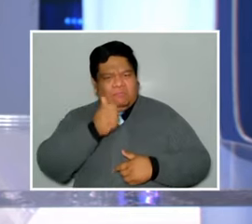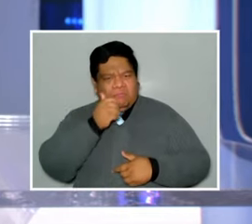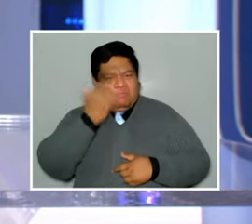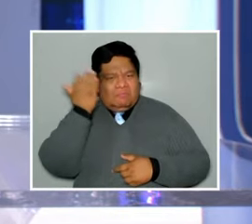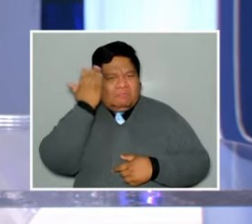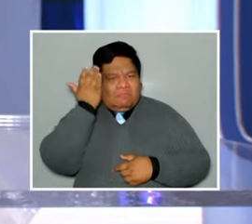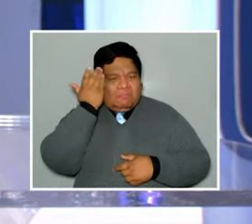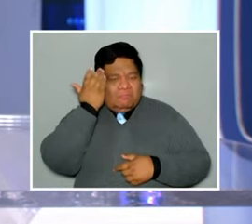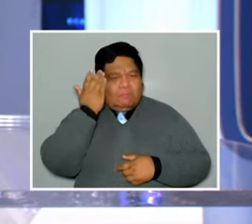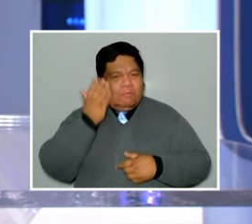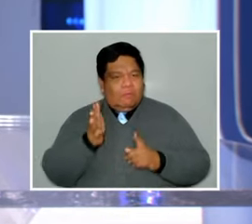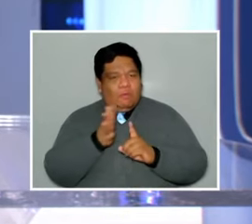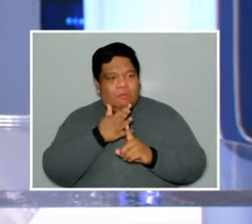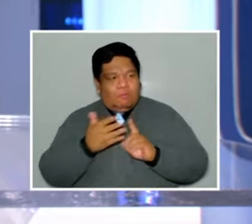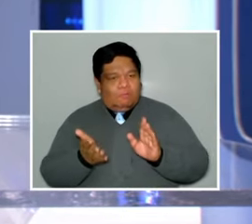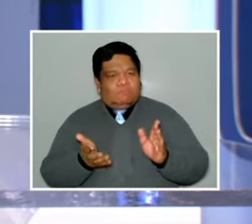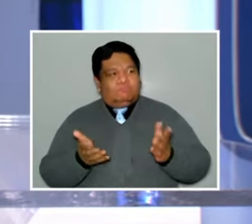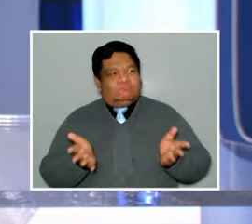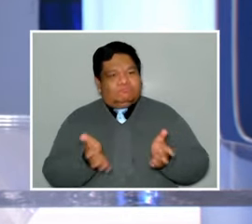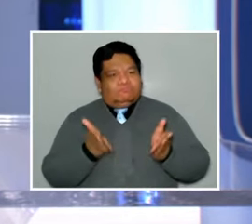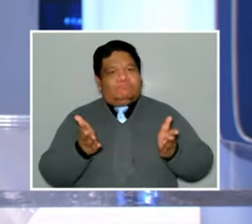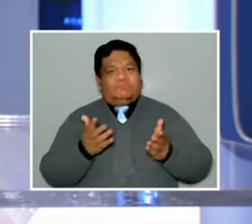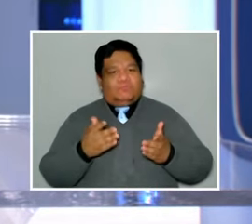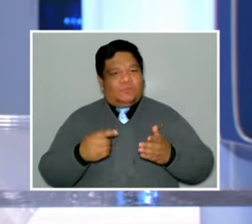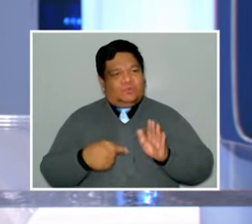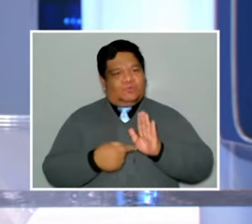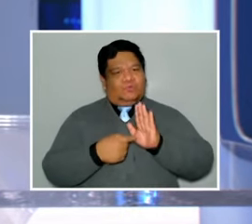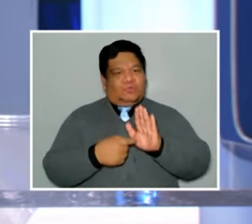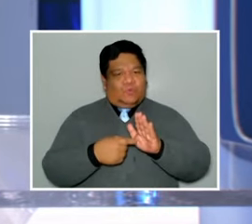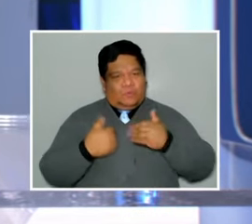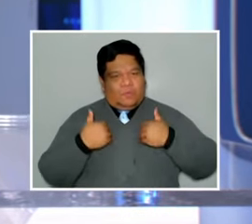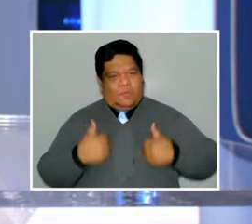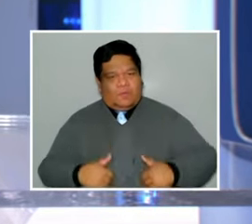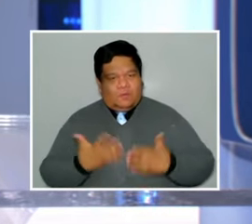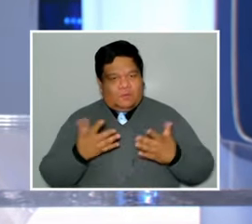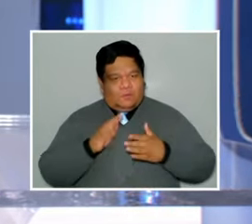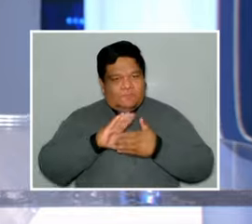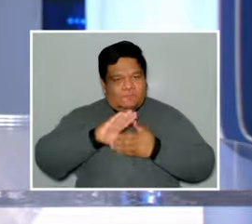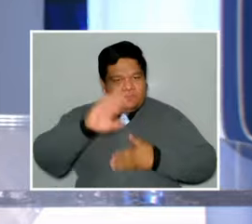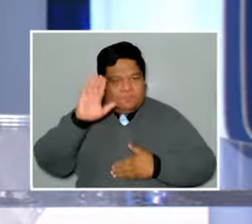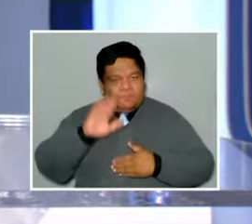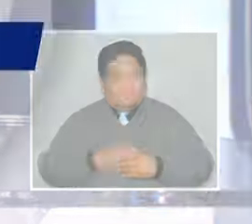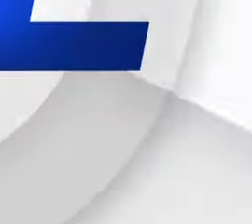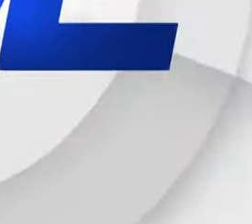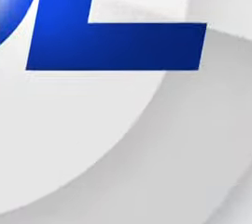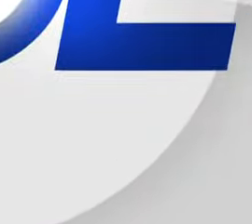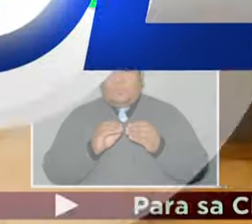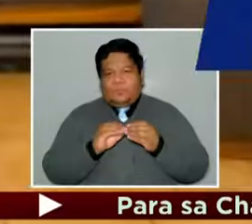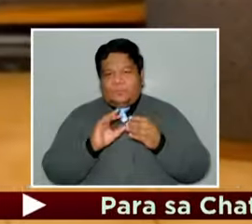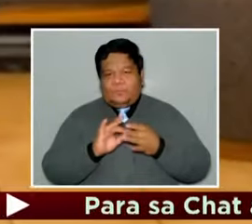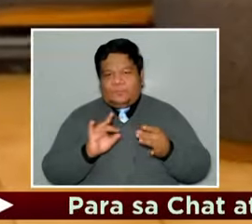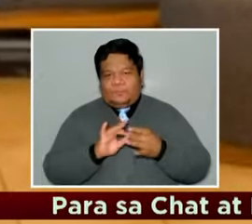ng katawan sa mga video. Nagpapatrol, Nico Bawa.